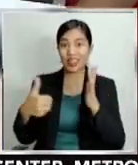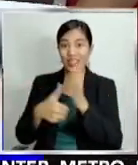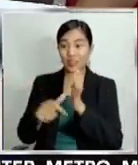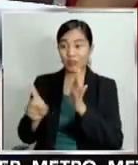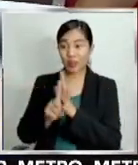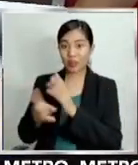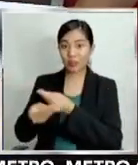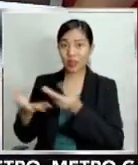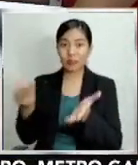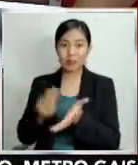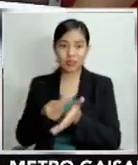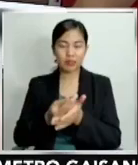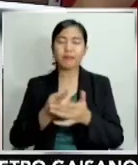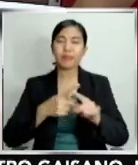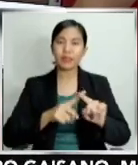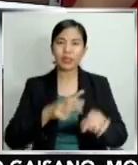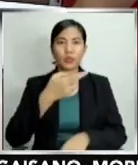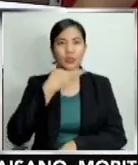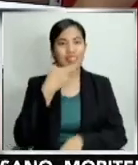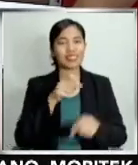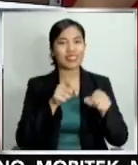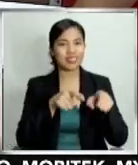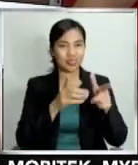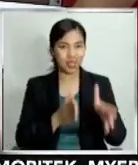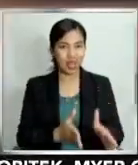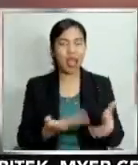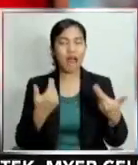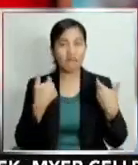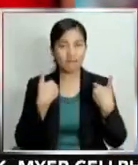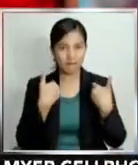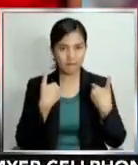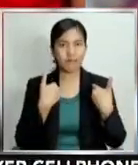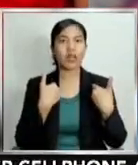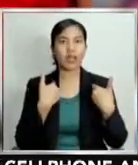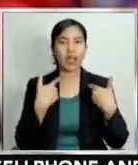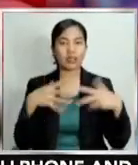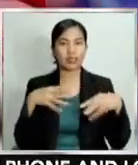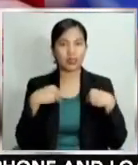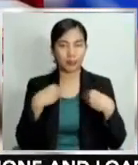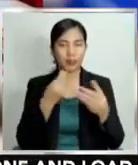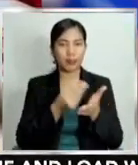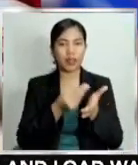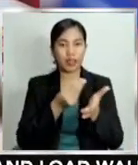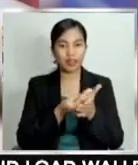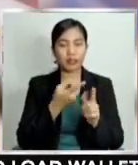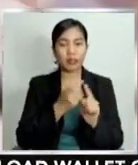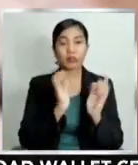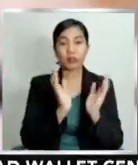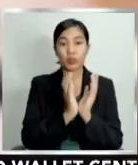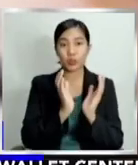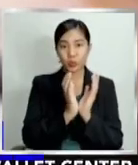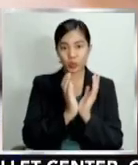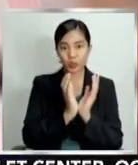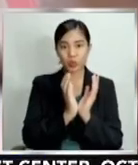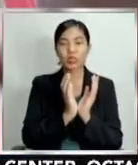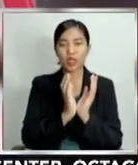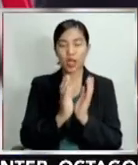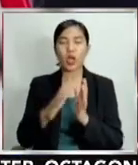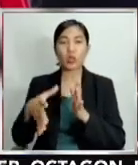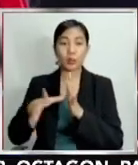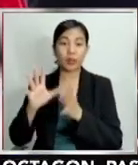matapos makakuha ng exemption ng DSWD mula sa COMELEC. Umuusad na rin ang payout sa mga probinsya tulad sa